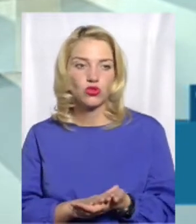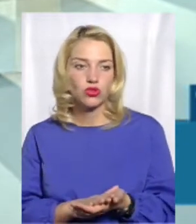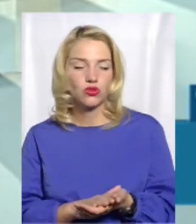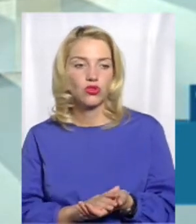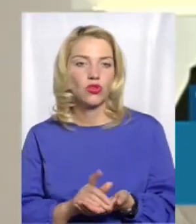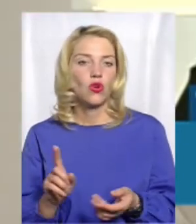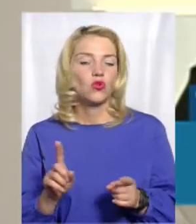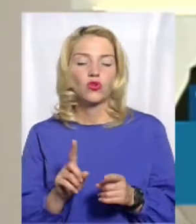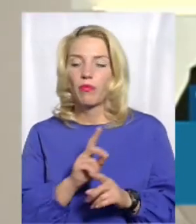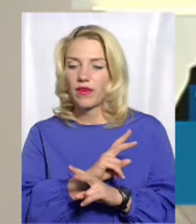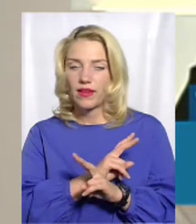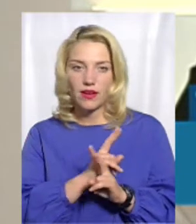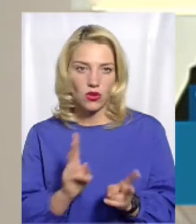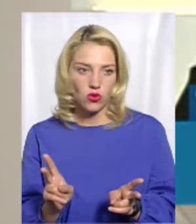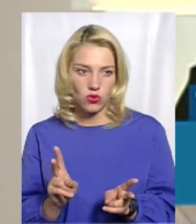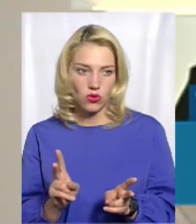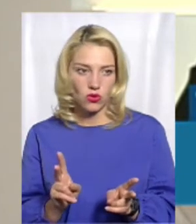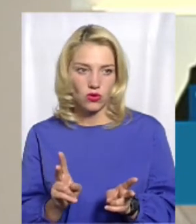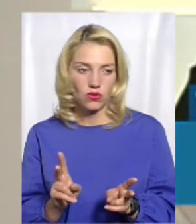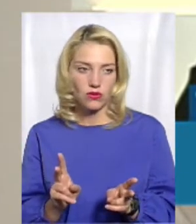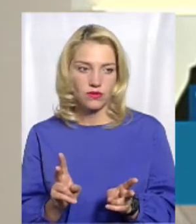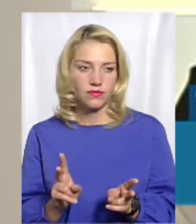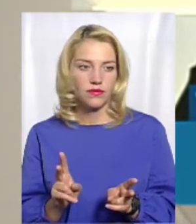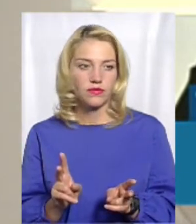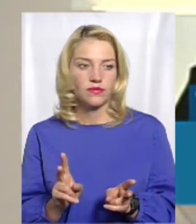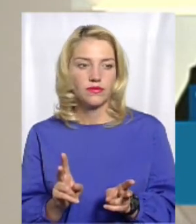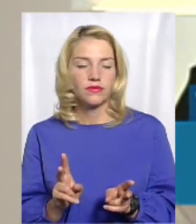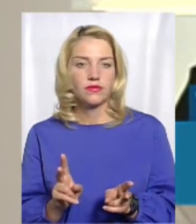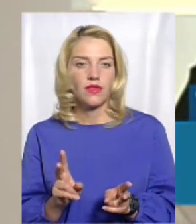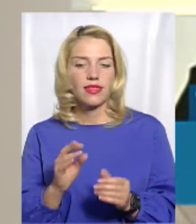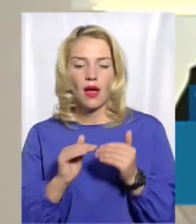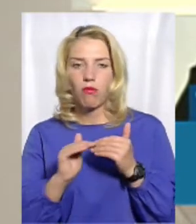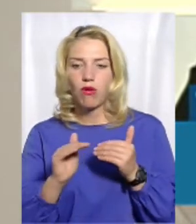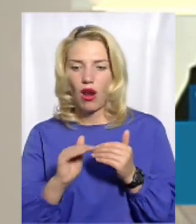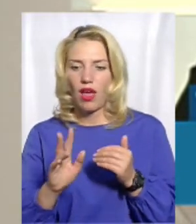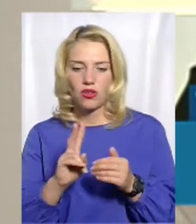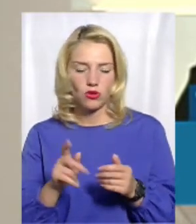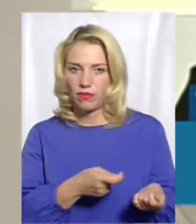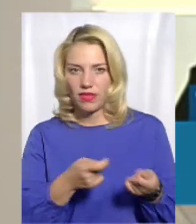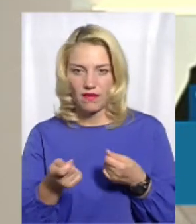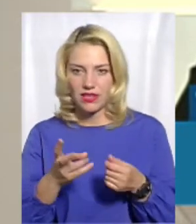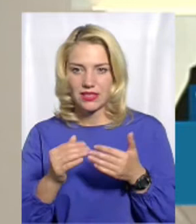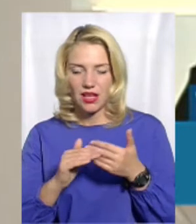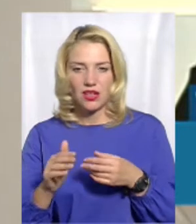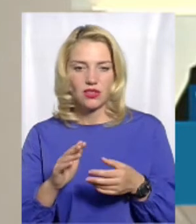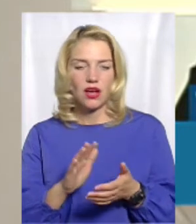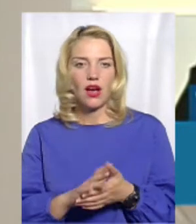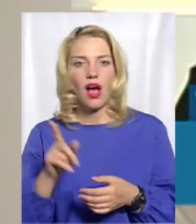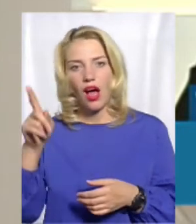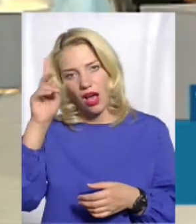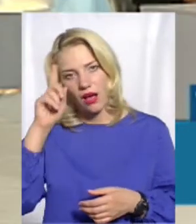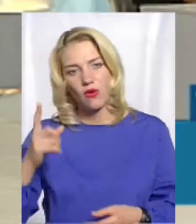ніхто, і я в тому числі, я ніколи не завезу. Посадки на поля, в ліса, щоб не везли. А там біжить